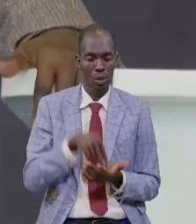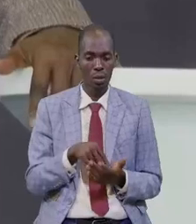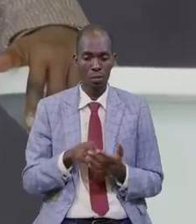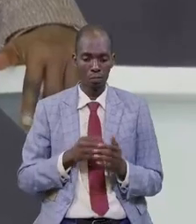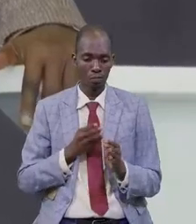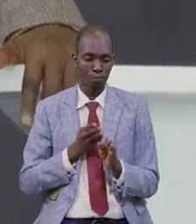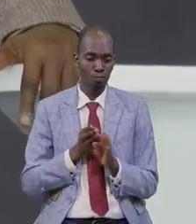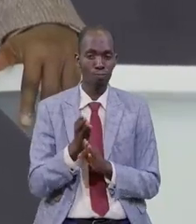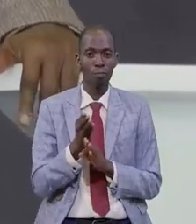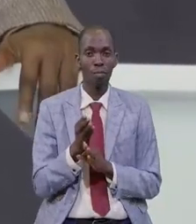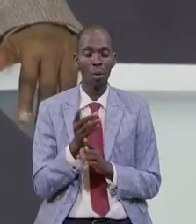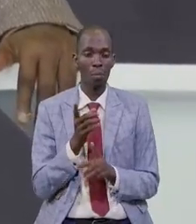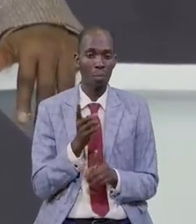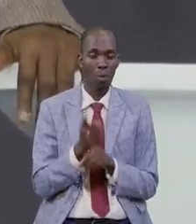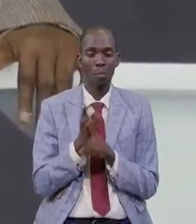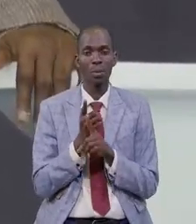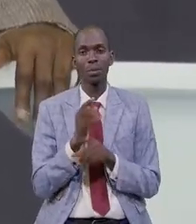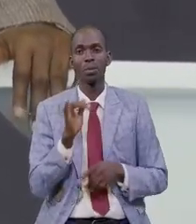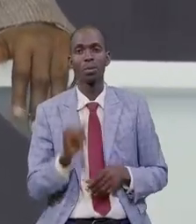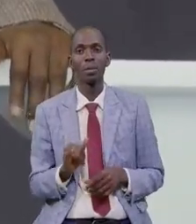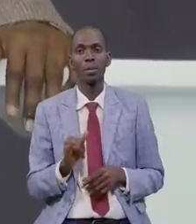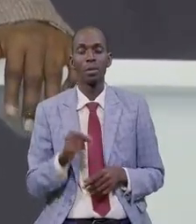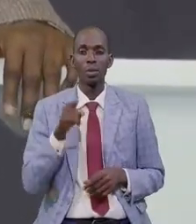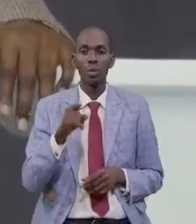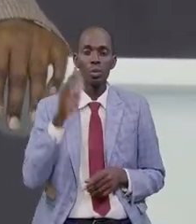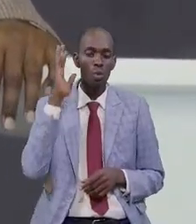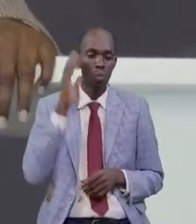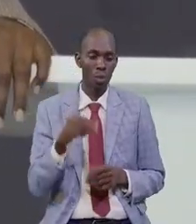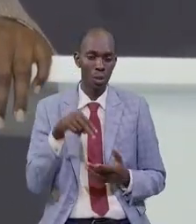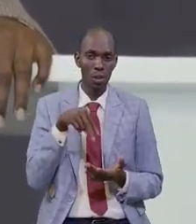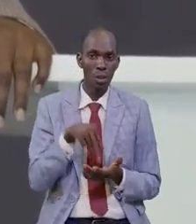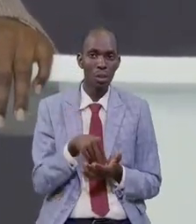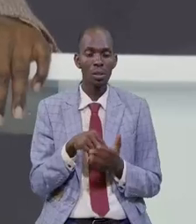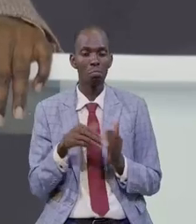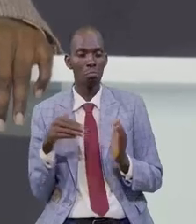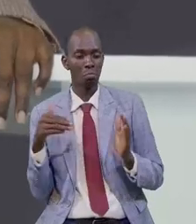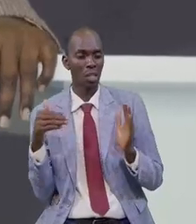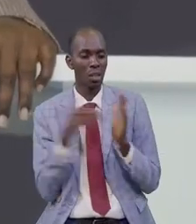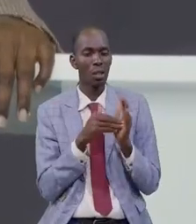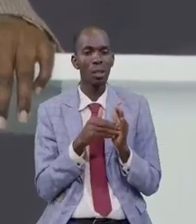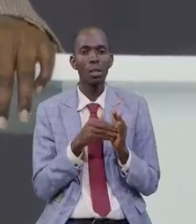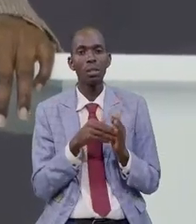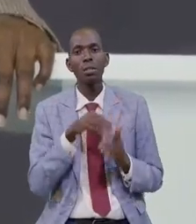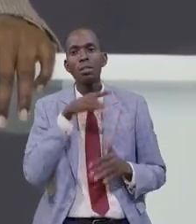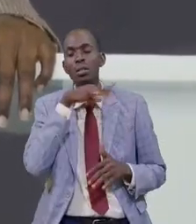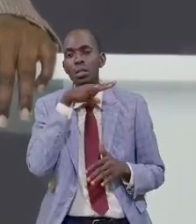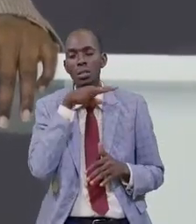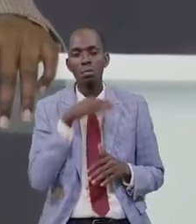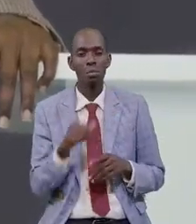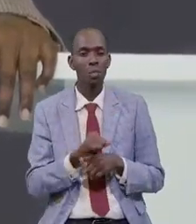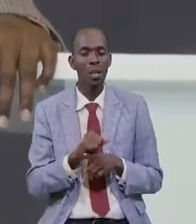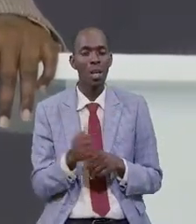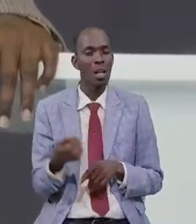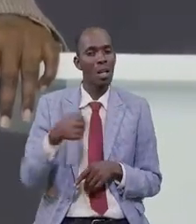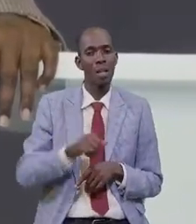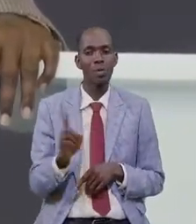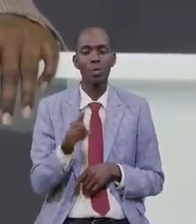vie tu V tenir droit juste tu vas tenir contre la corruption partout tu